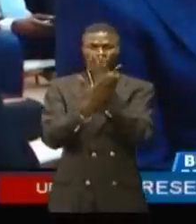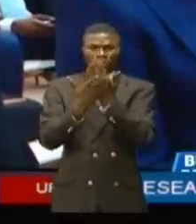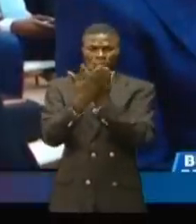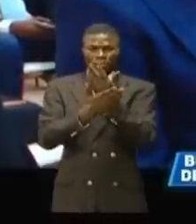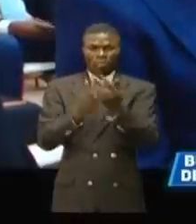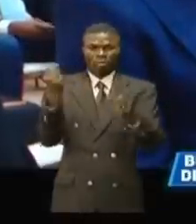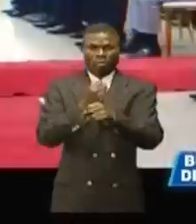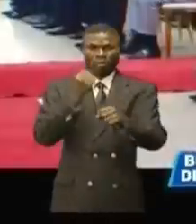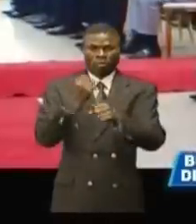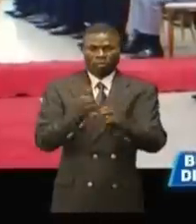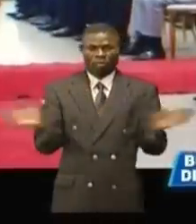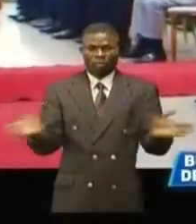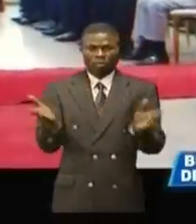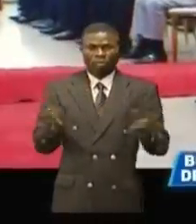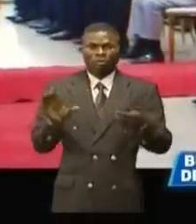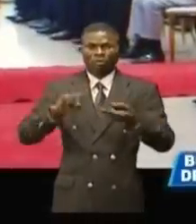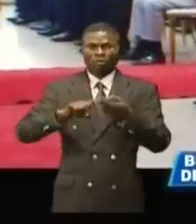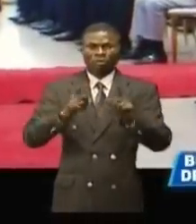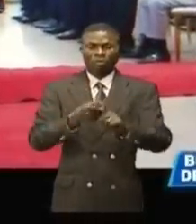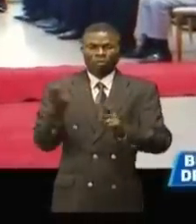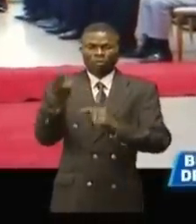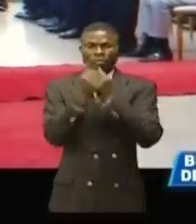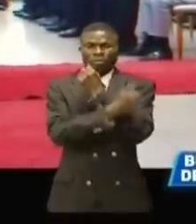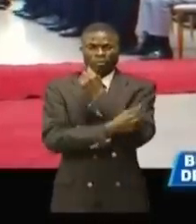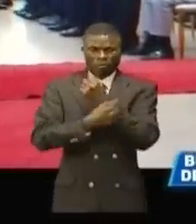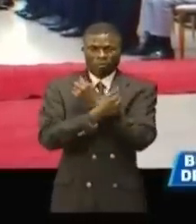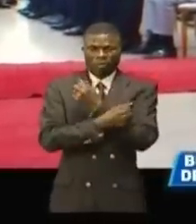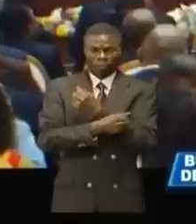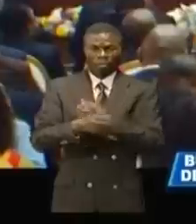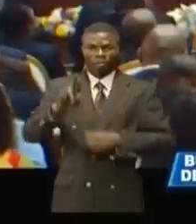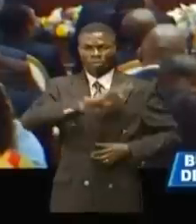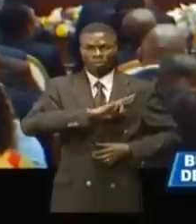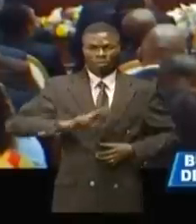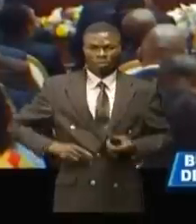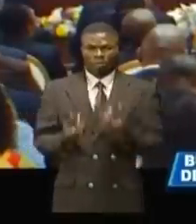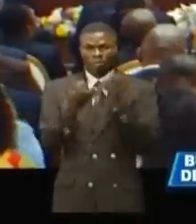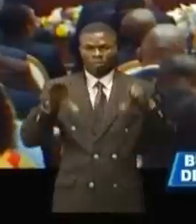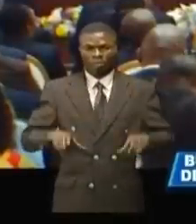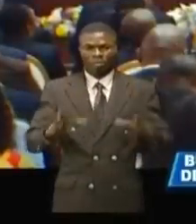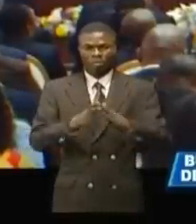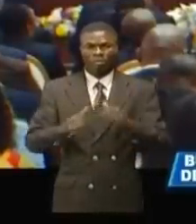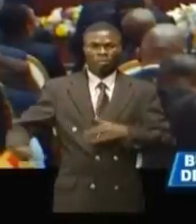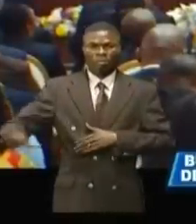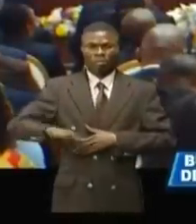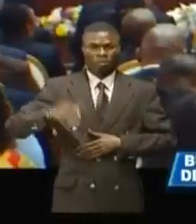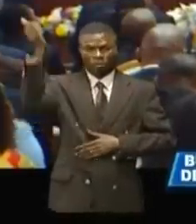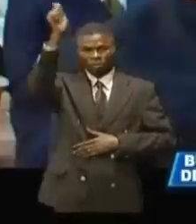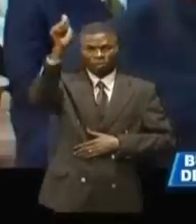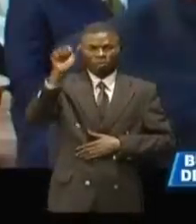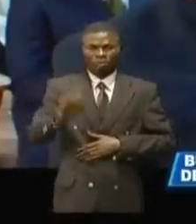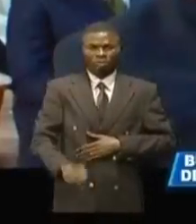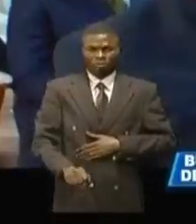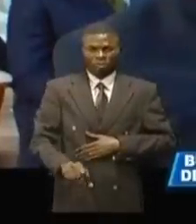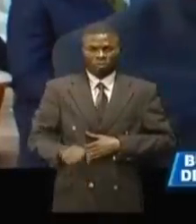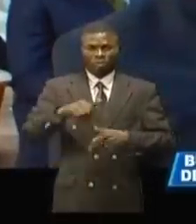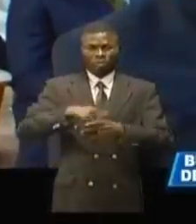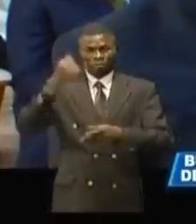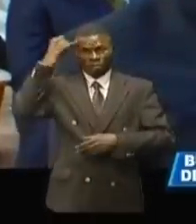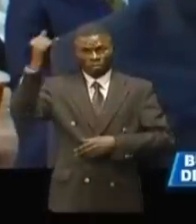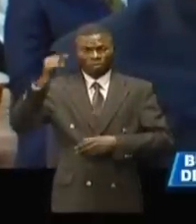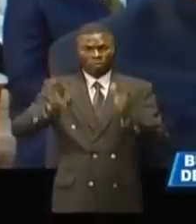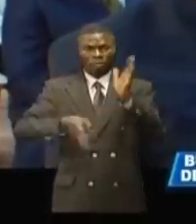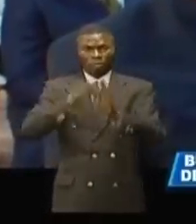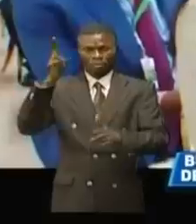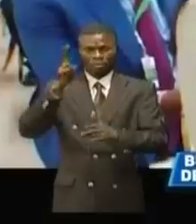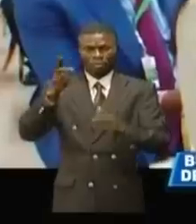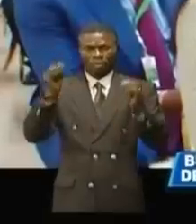économique pour le renforcement de la coopération bilatérale entre la République démocratique du Congo et la République sud-africaine dans le cadre de la 12e